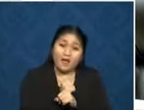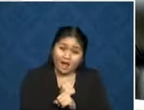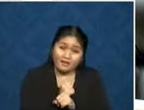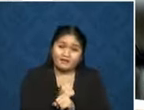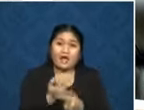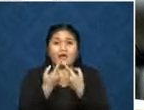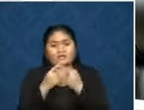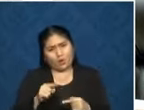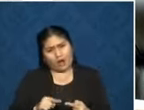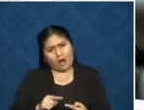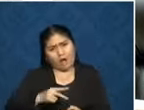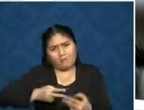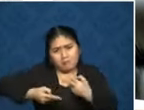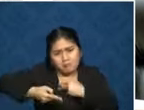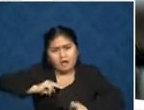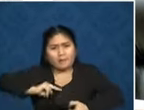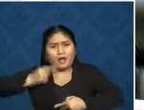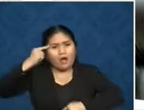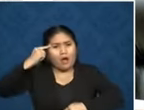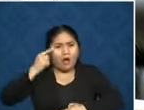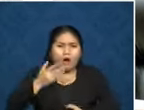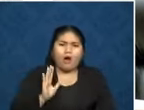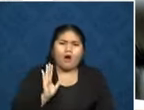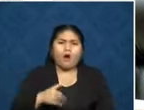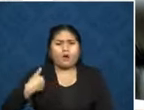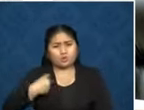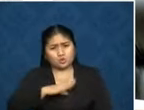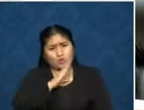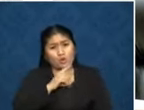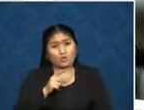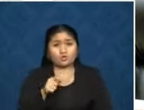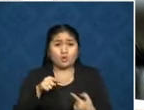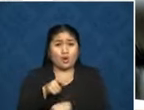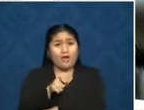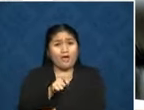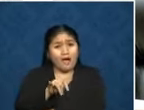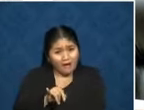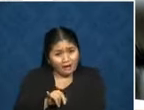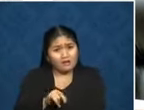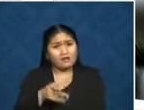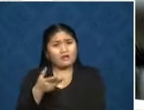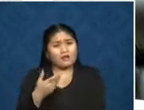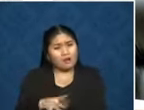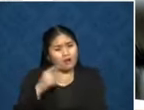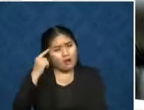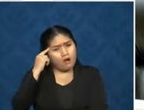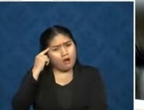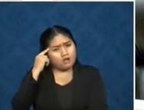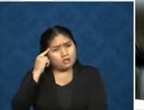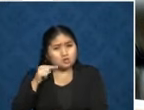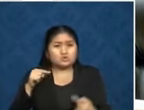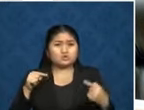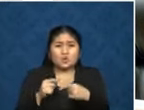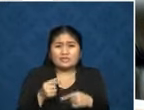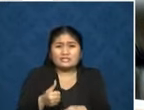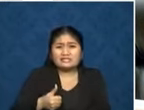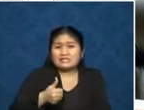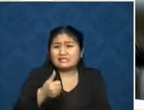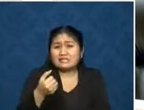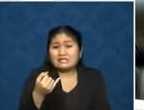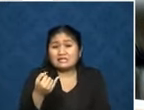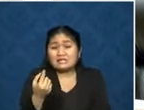ว่าในทางกลับกันนะครับก็ต้องไม่ลืมว่ามีการนำ AI เนี่ย นะครับไม่ได้ใช้ในทางที่ดีเสมอ